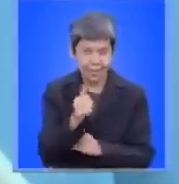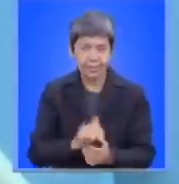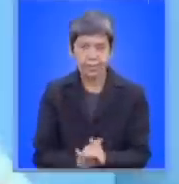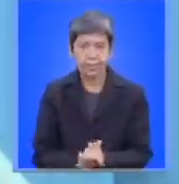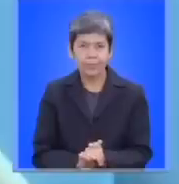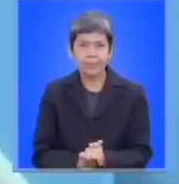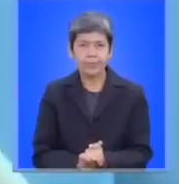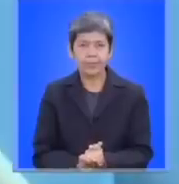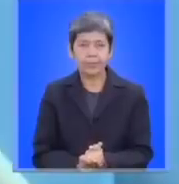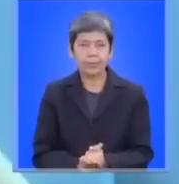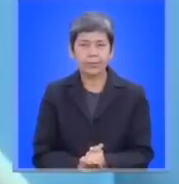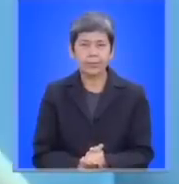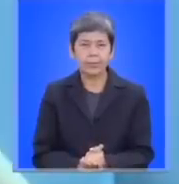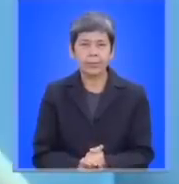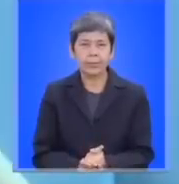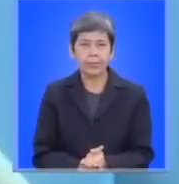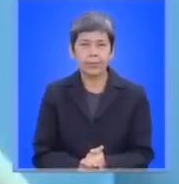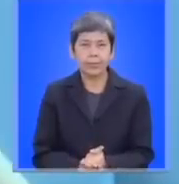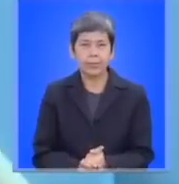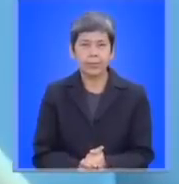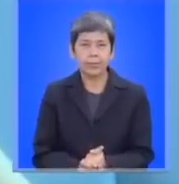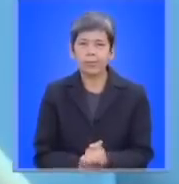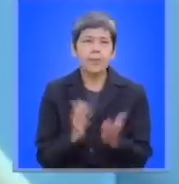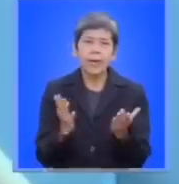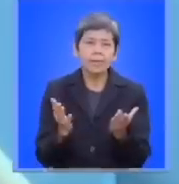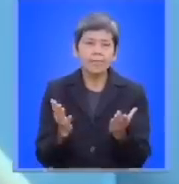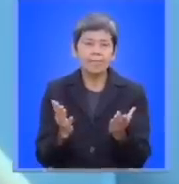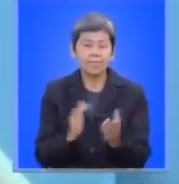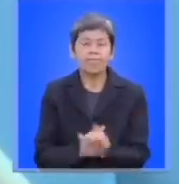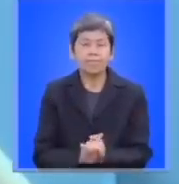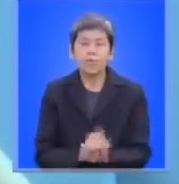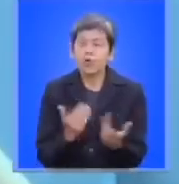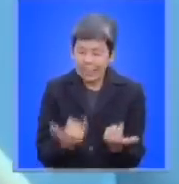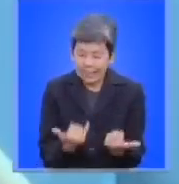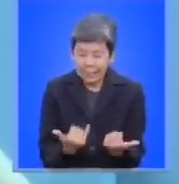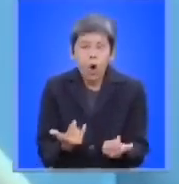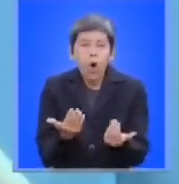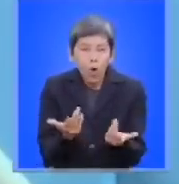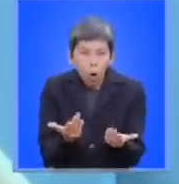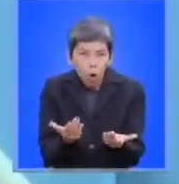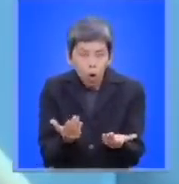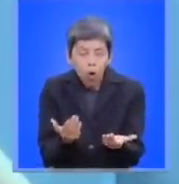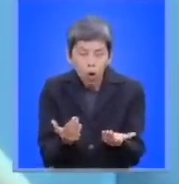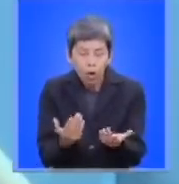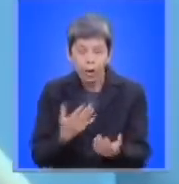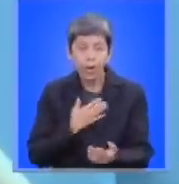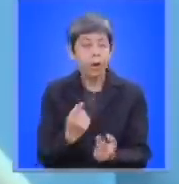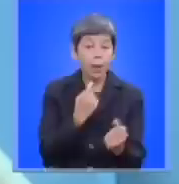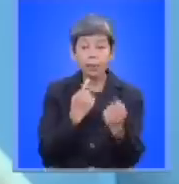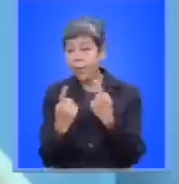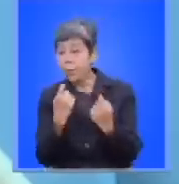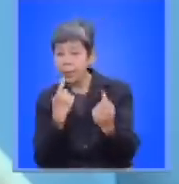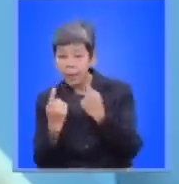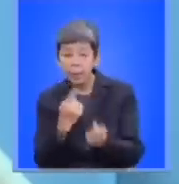ก็ไม่มีอะไรนอกจากจะรอตอบคำถามนะครับท่านไหนถ